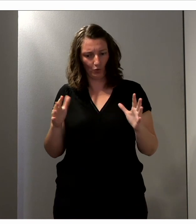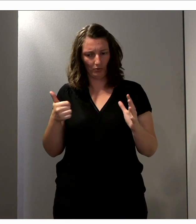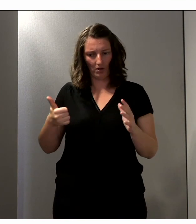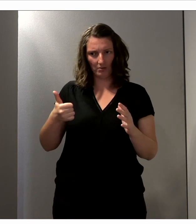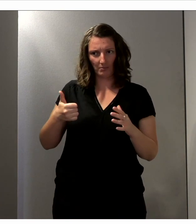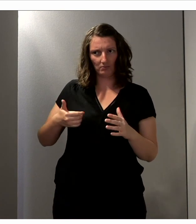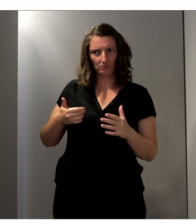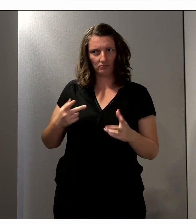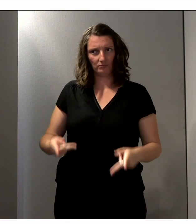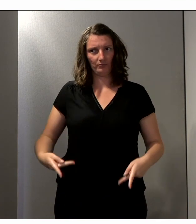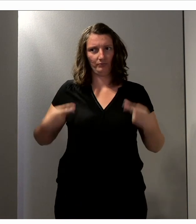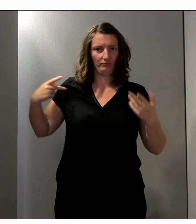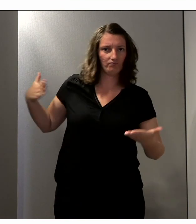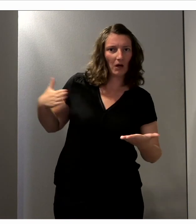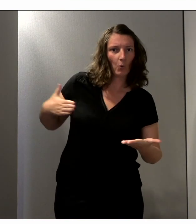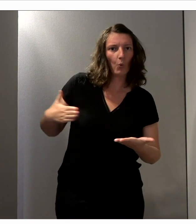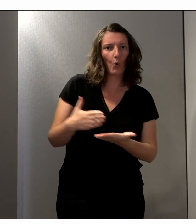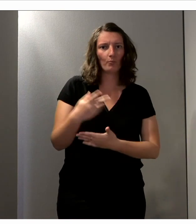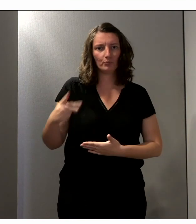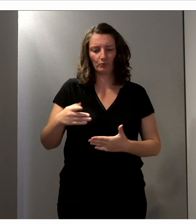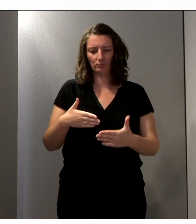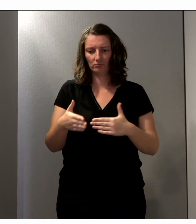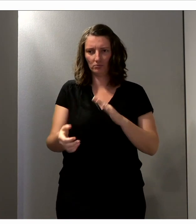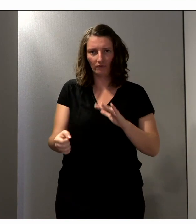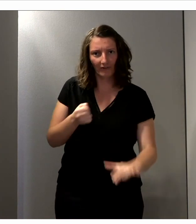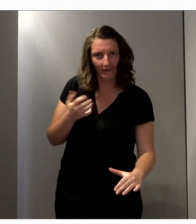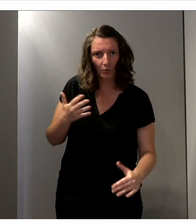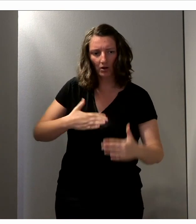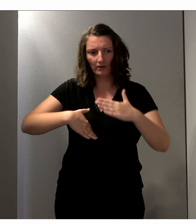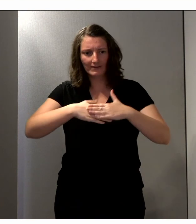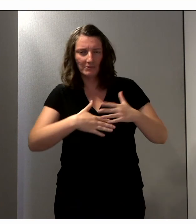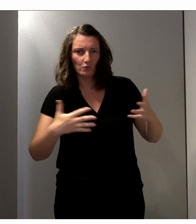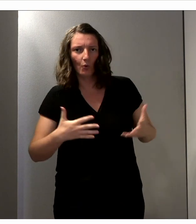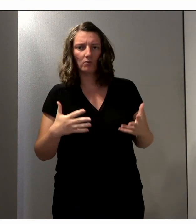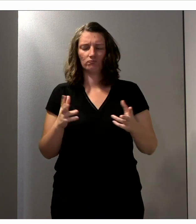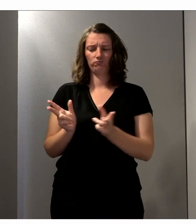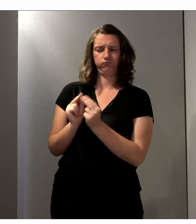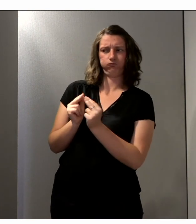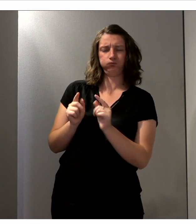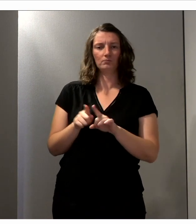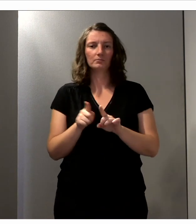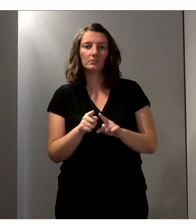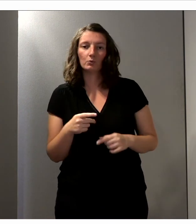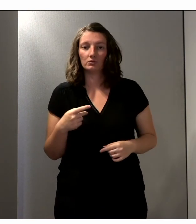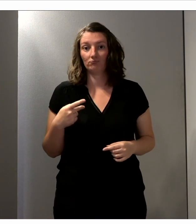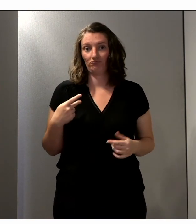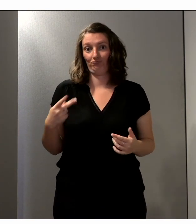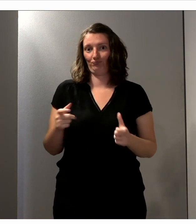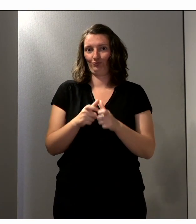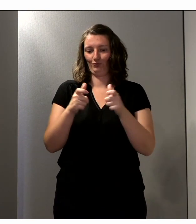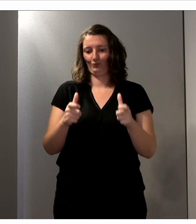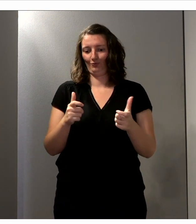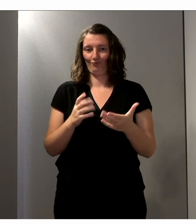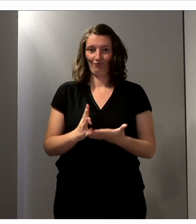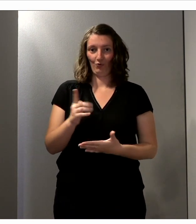qu'est-ce qu'elle a rencontré dans son parcours, les freins, les limites, et puis évidemment la réussite,